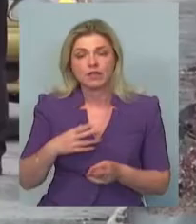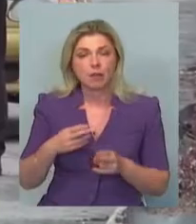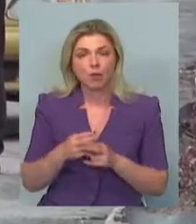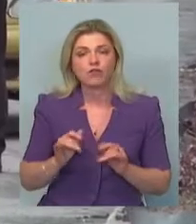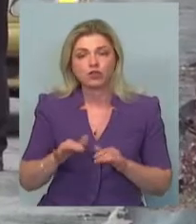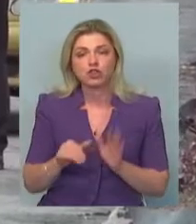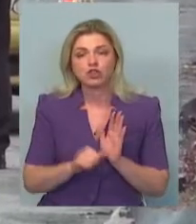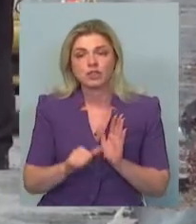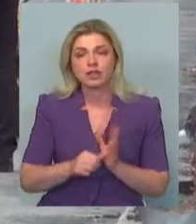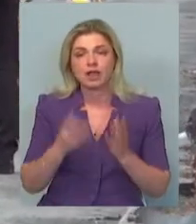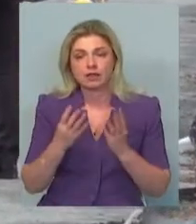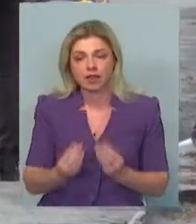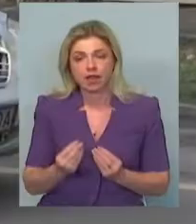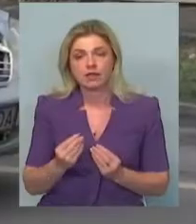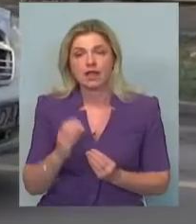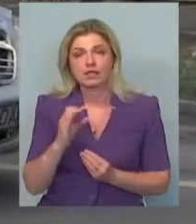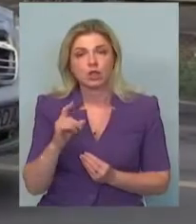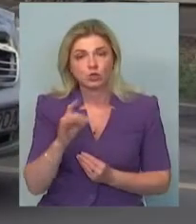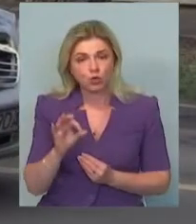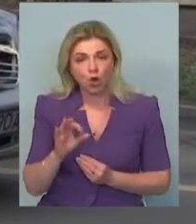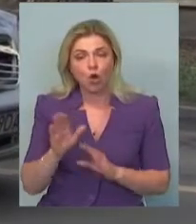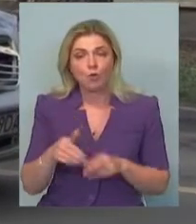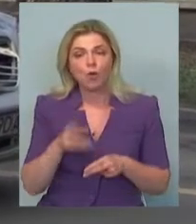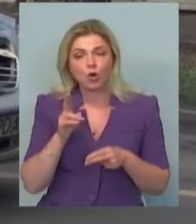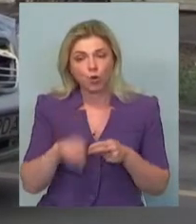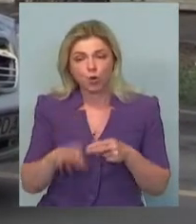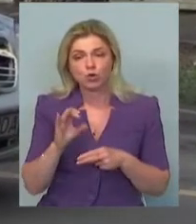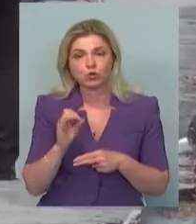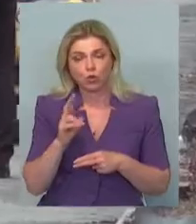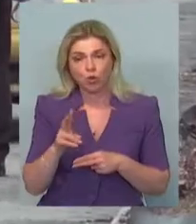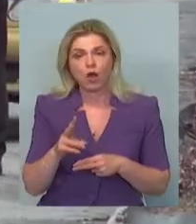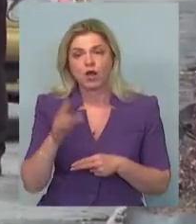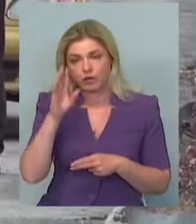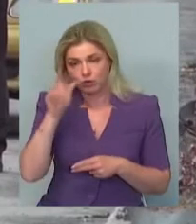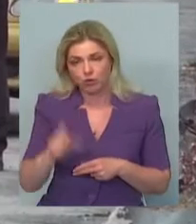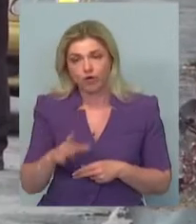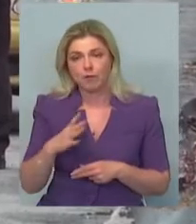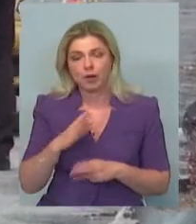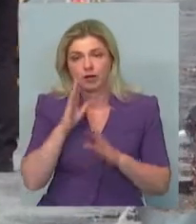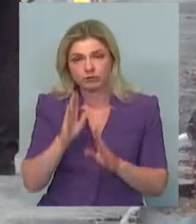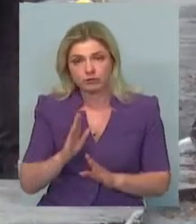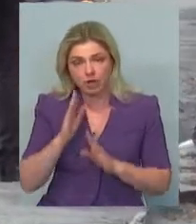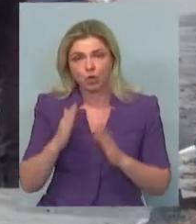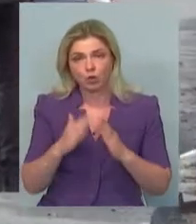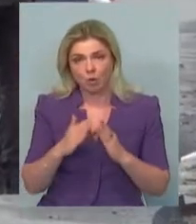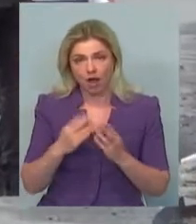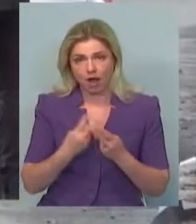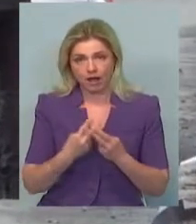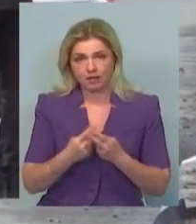– 60 днів тримання під вартою. Після закінчення цього строку підсудний знаходився під цілодобовим домашнім